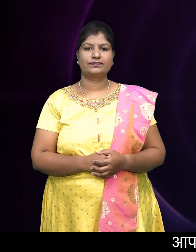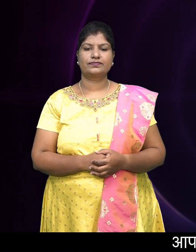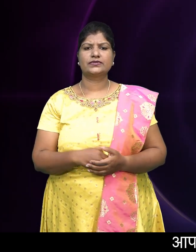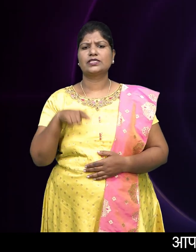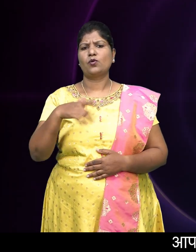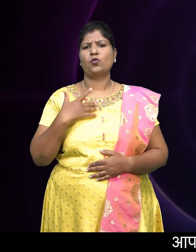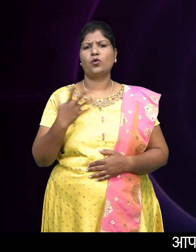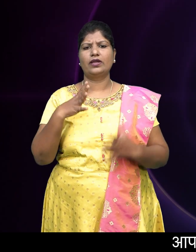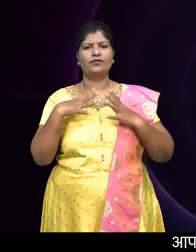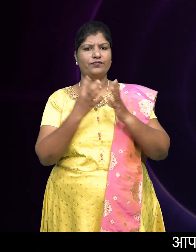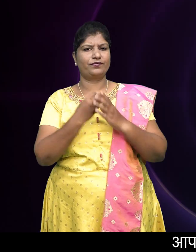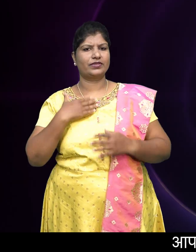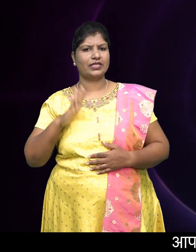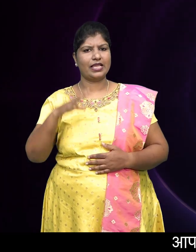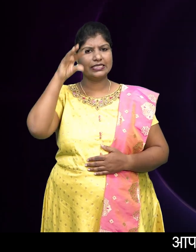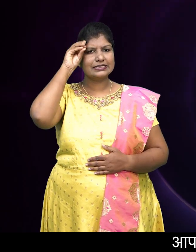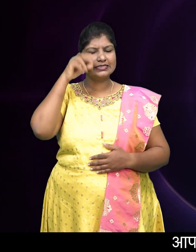आपण आतापर्यंत काय शिकलो?